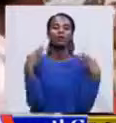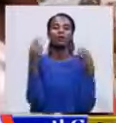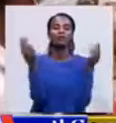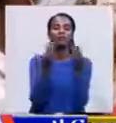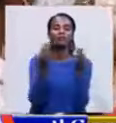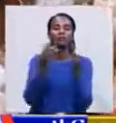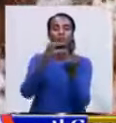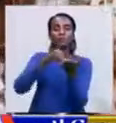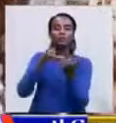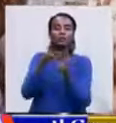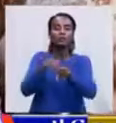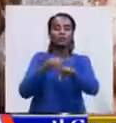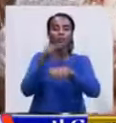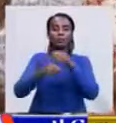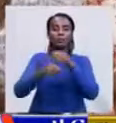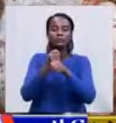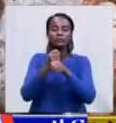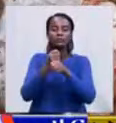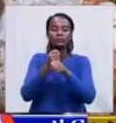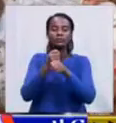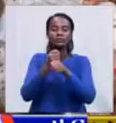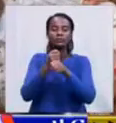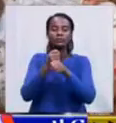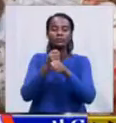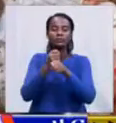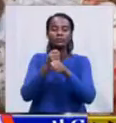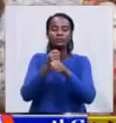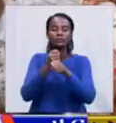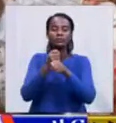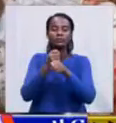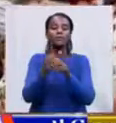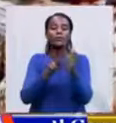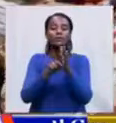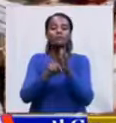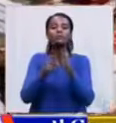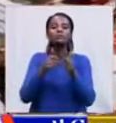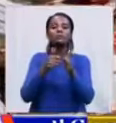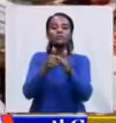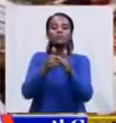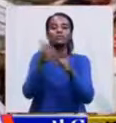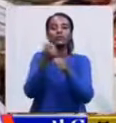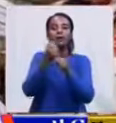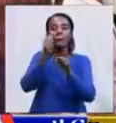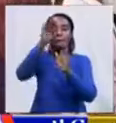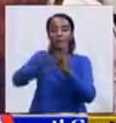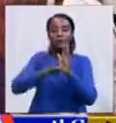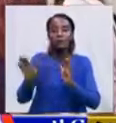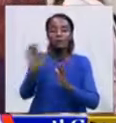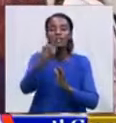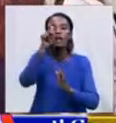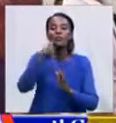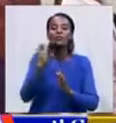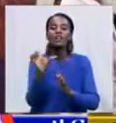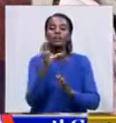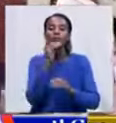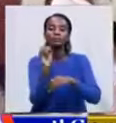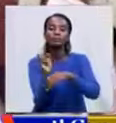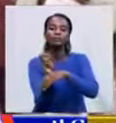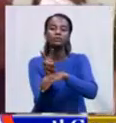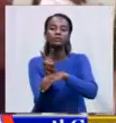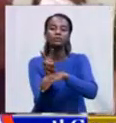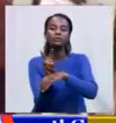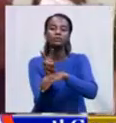ለረጅም ዓመታት ያገለገሉ ግዚያዊ ሰራተኞች የኮሮና ቫይረስ መከሰቱን ተከትሎ ከስራ መቀነሳቸውን ለደቡብ ሬዲዮና ቴሌቪዥን